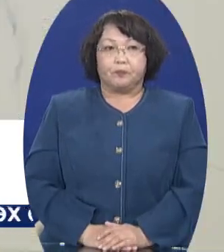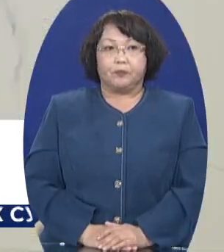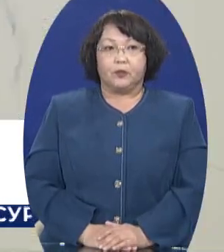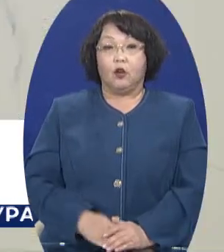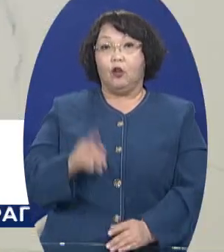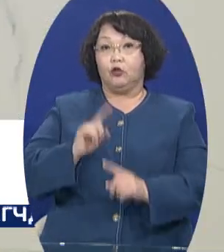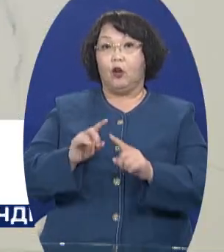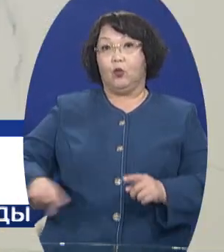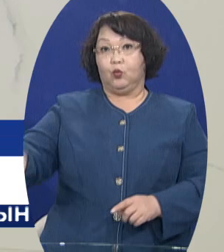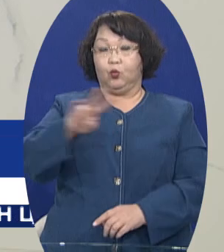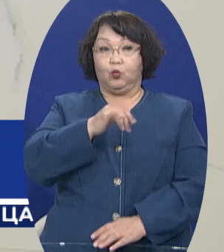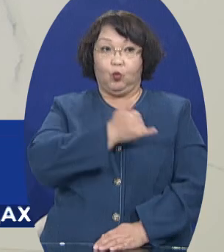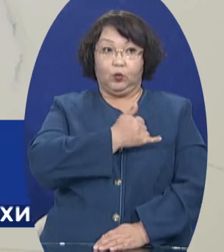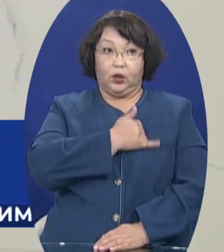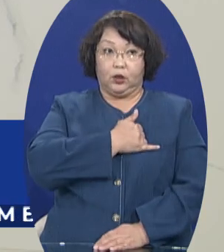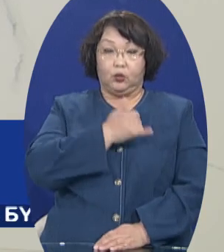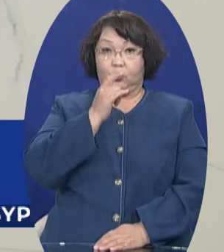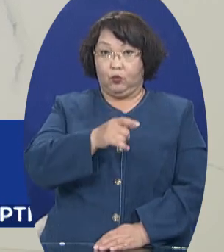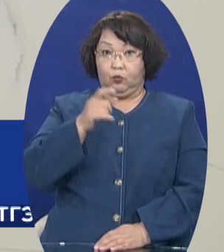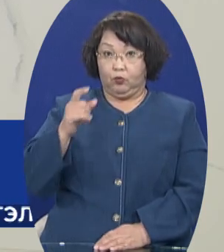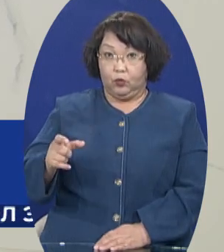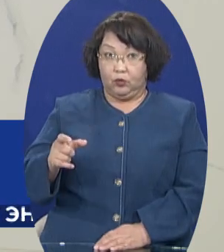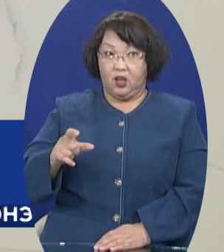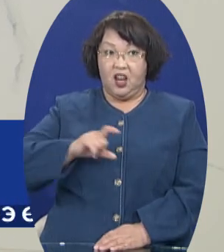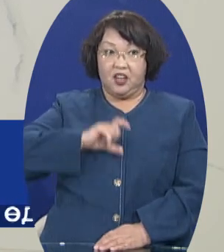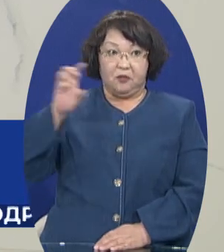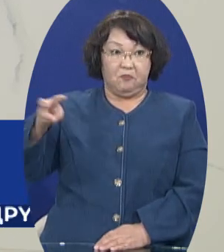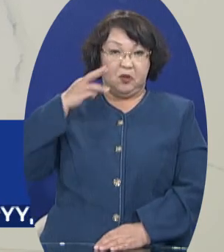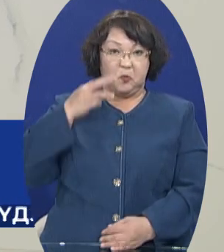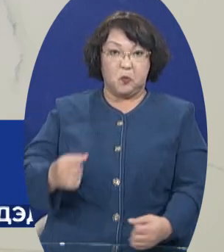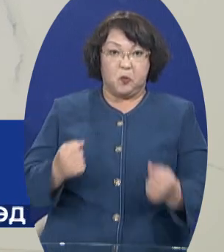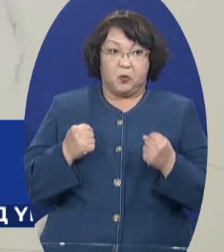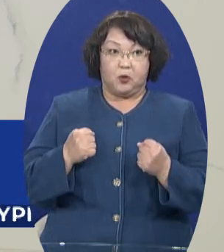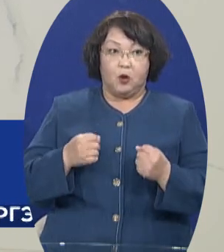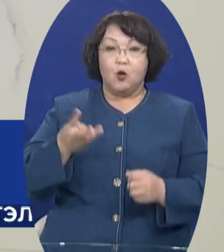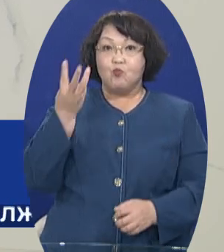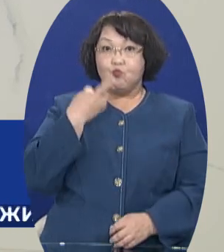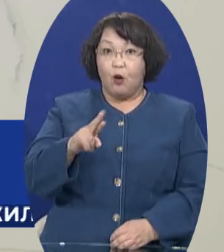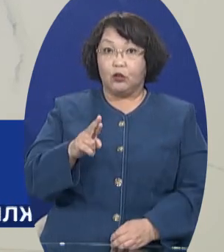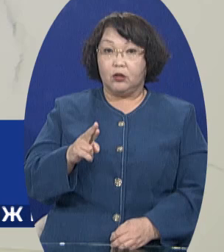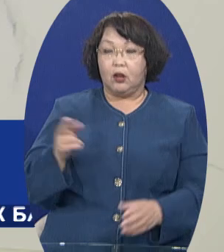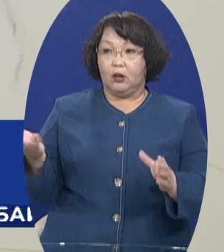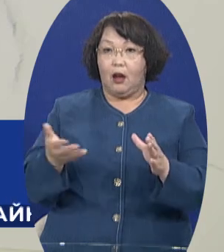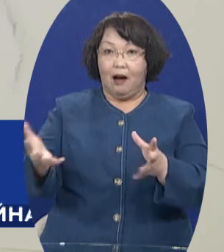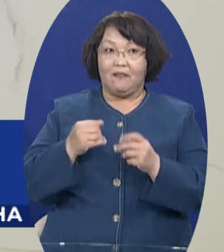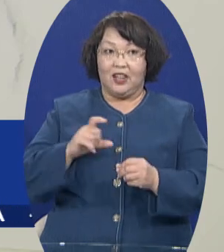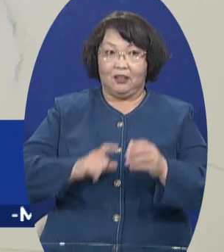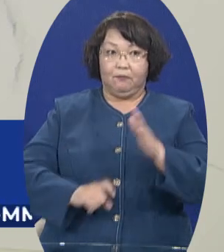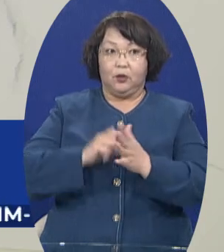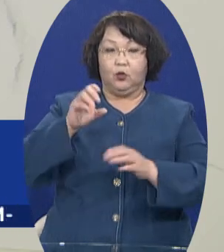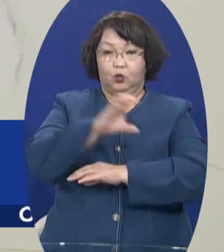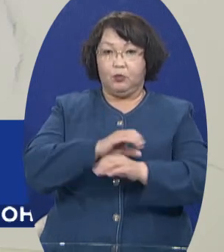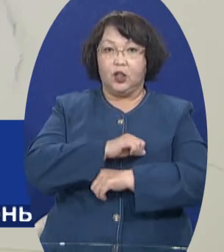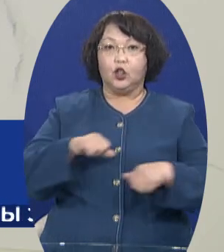Орон нутгийн удирдлагууд руугаа дэндүүх хэтэрхий эрх мэдэлтэй болсноос жишээлбэл модны дээд квотыг сумын эрдэнэ зөвлөлт хурал жил болгон